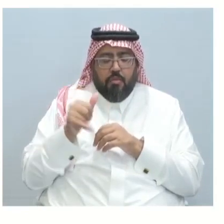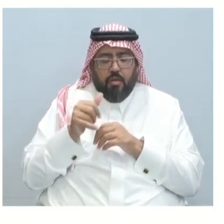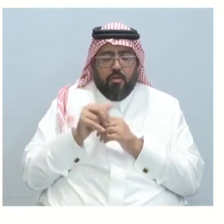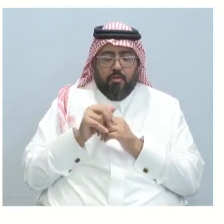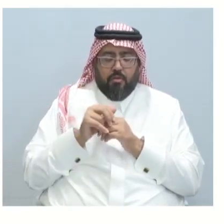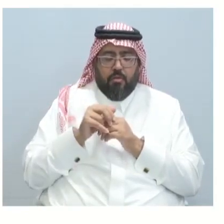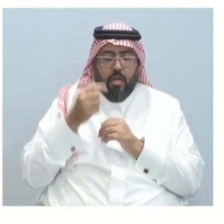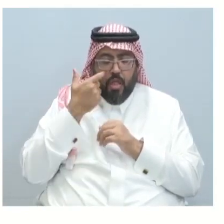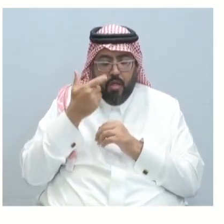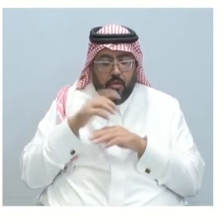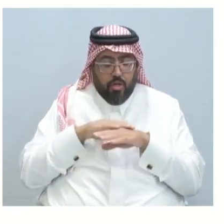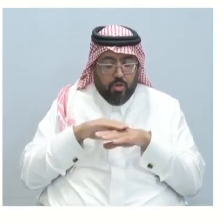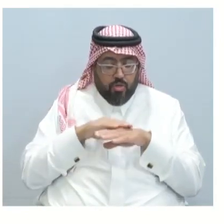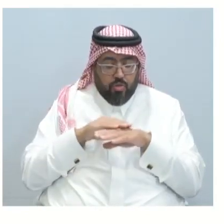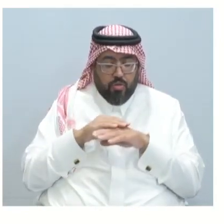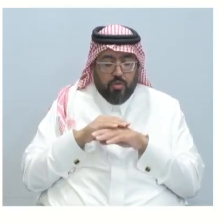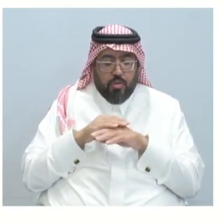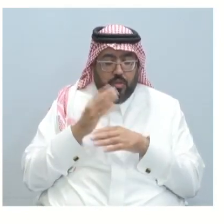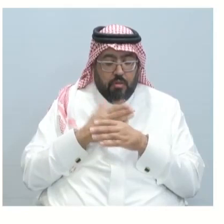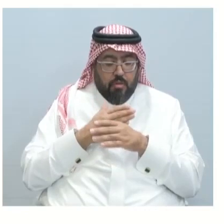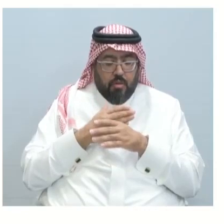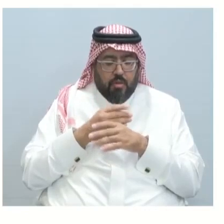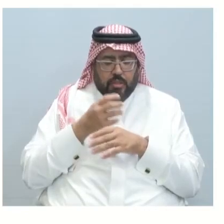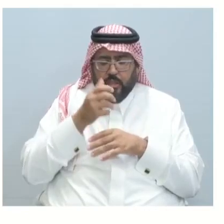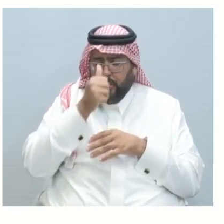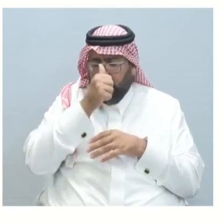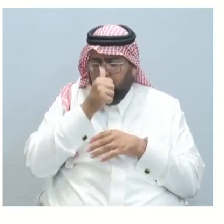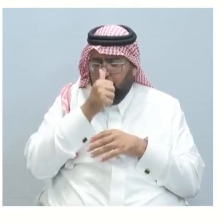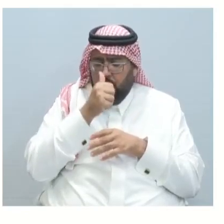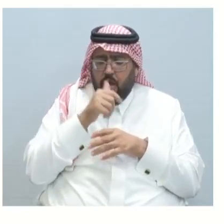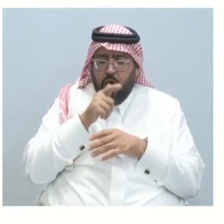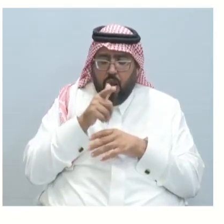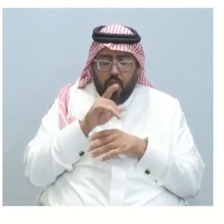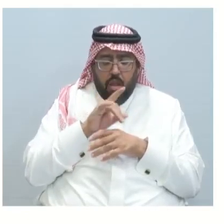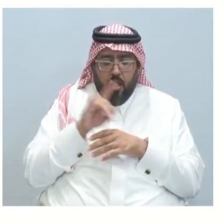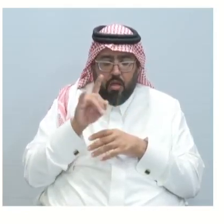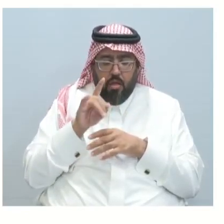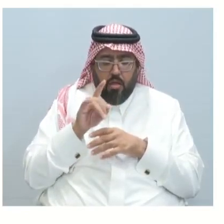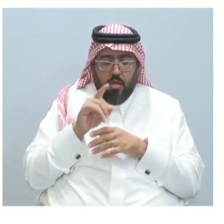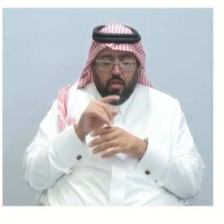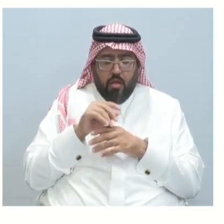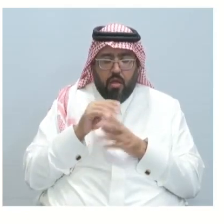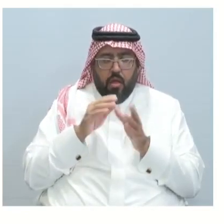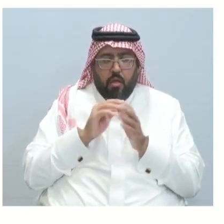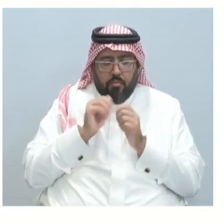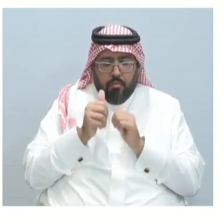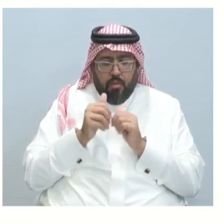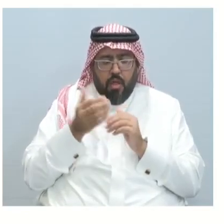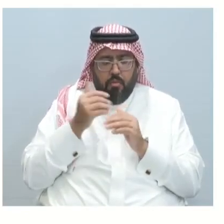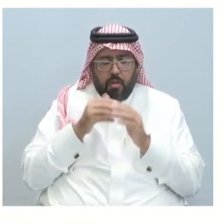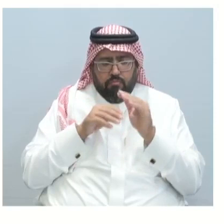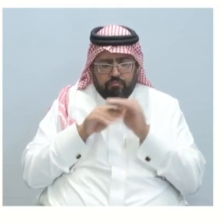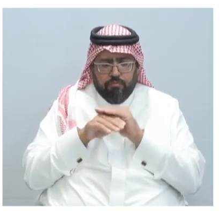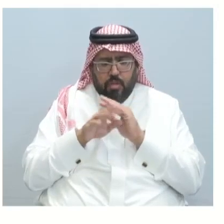بل راعي شعورهما فلا تتسبب في اغضابه فلو قال لك شيئا فبادر الى ذلك قبل ان